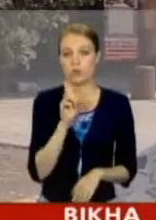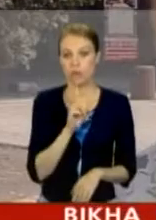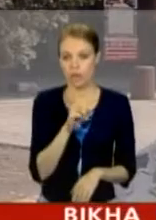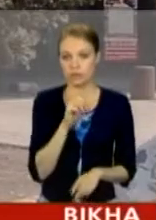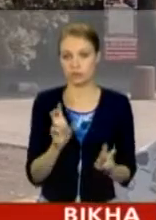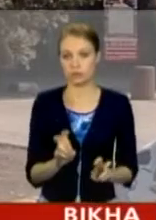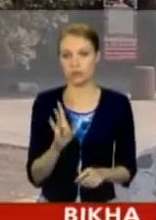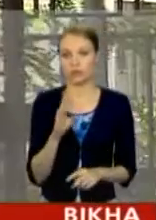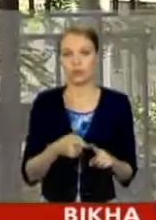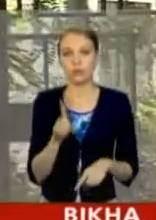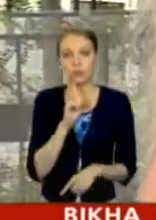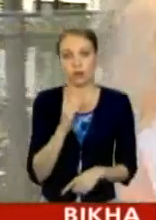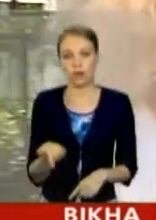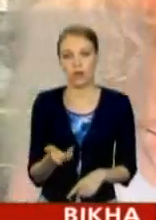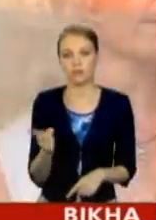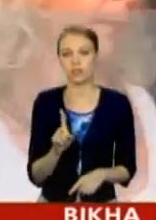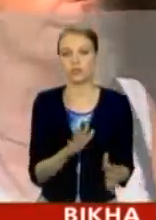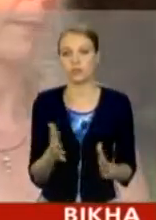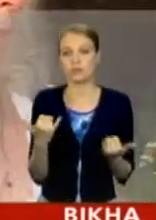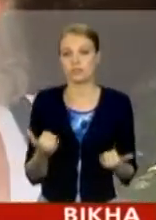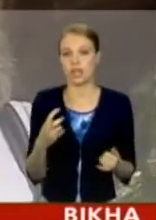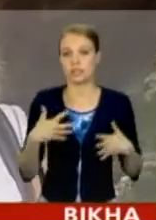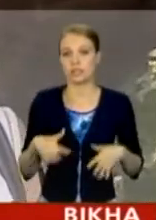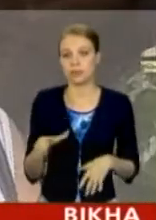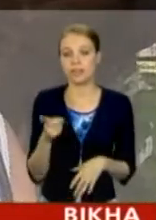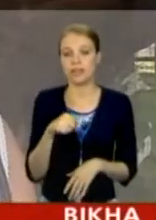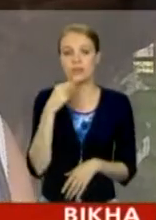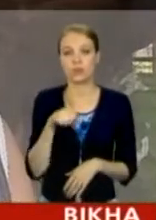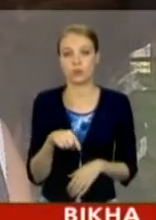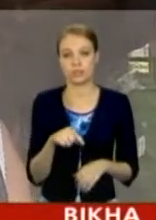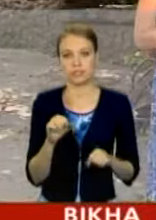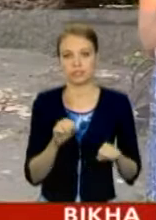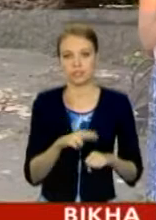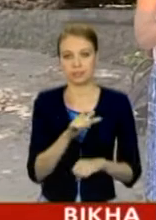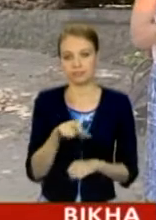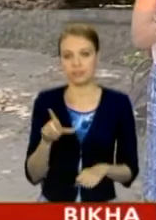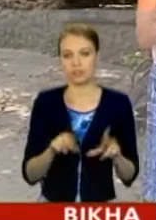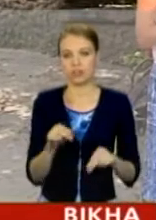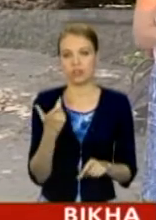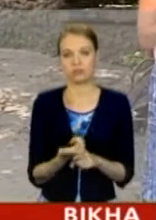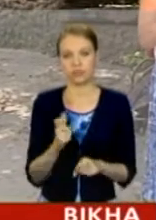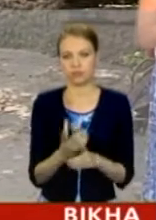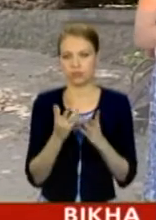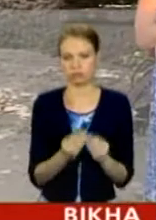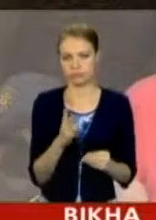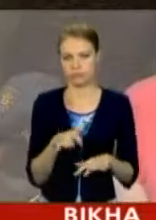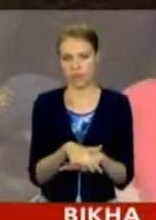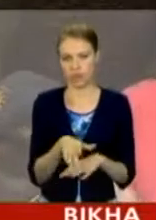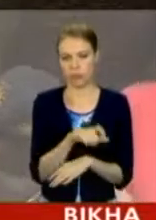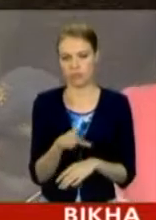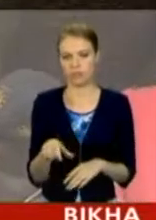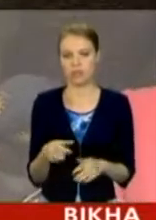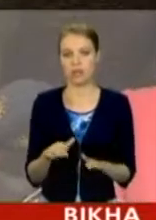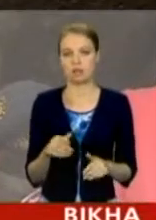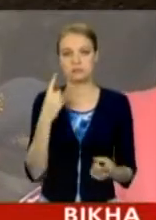тихо сидят, но это пока. Те, що відбувається нині на півострові, навіть російські правозахисники вважають надзвичайним тиском на громадськість.